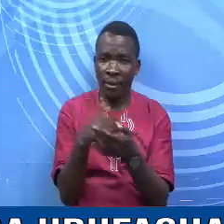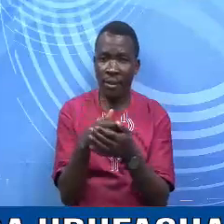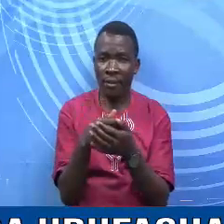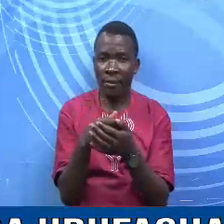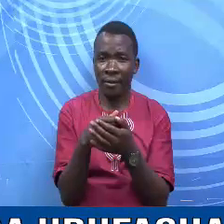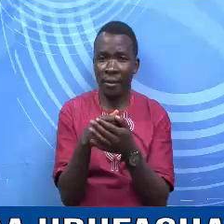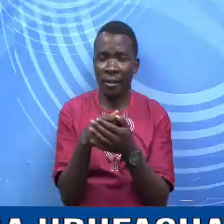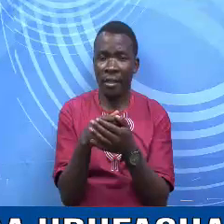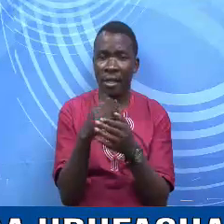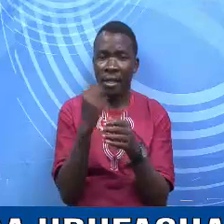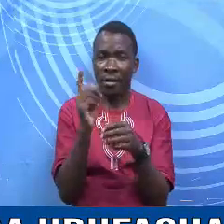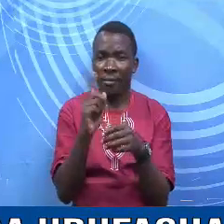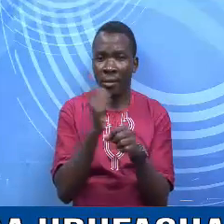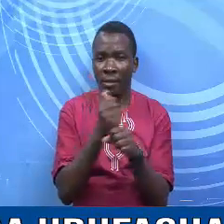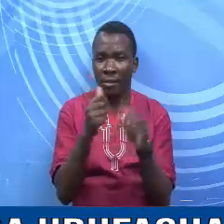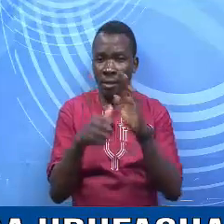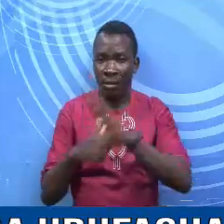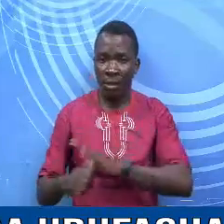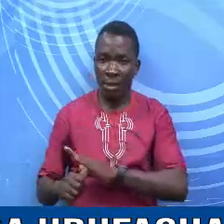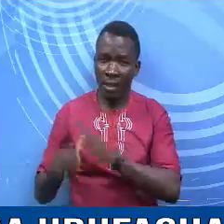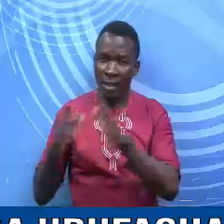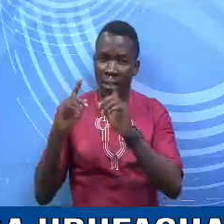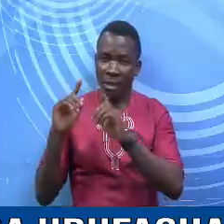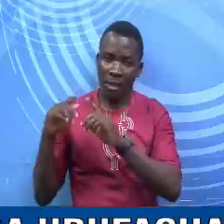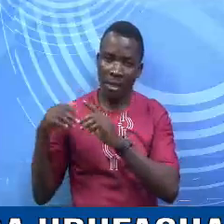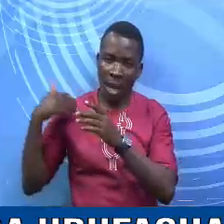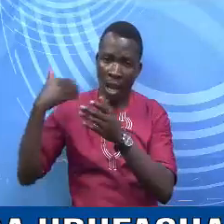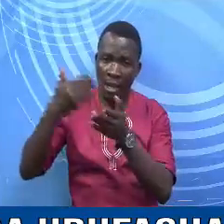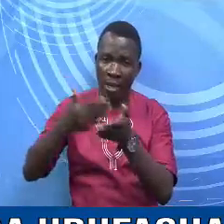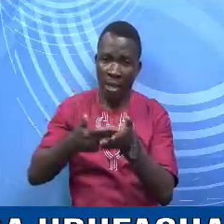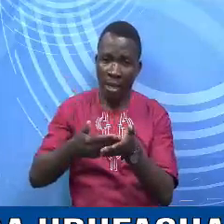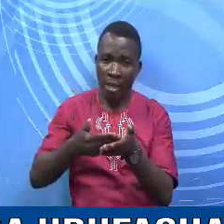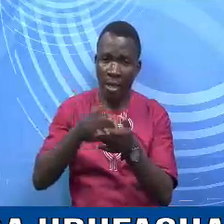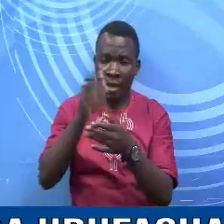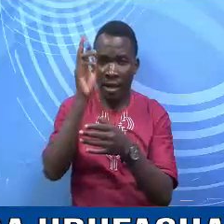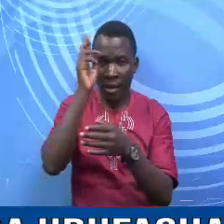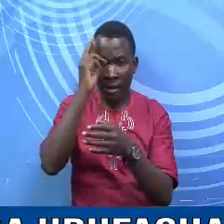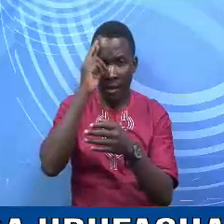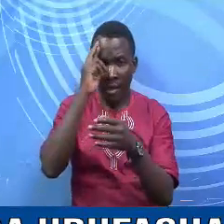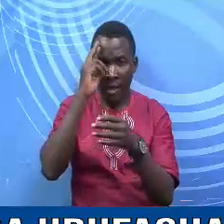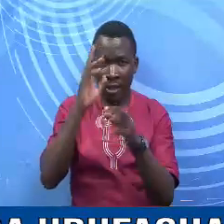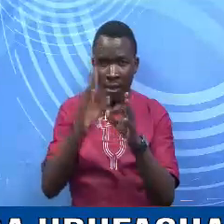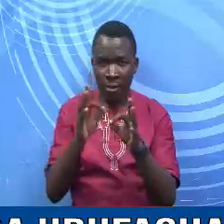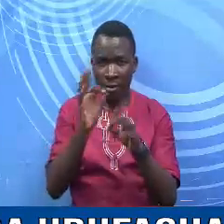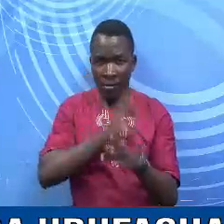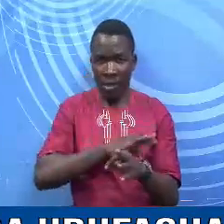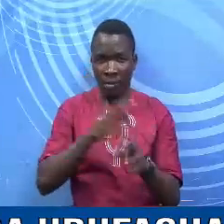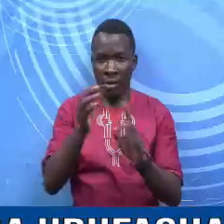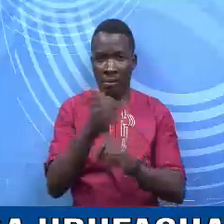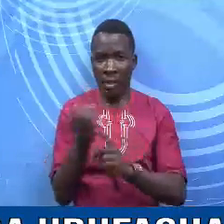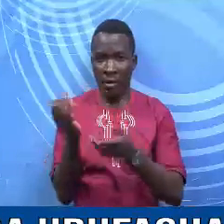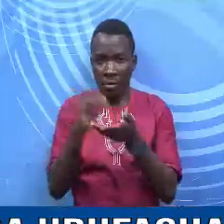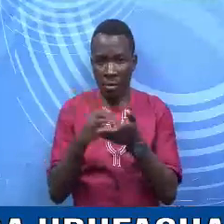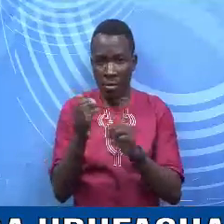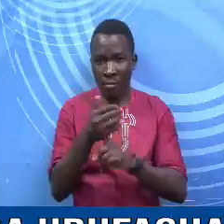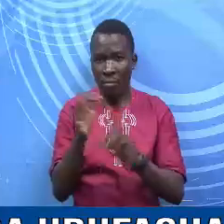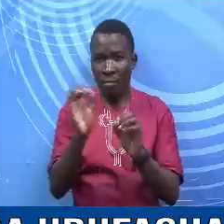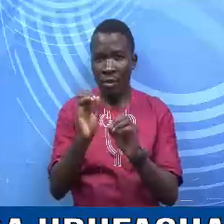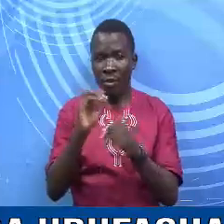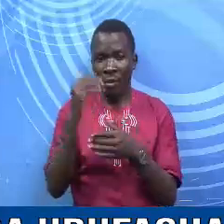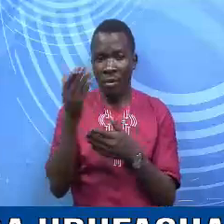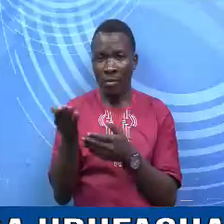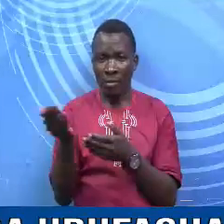kurwanya ihohoterwa yagera yakwibuka ko nyine ibyo yabonaga atari busubire kuvuga akarya indimi